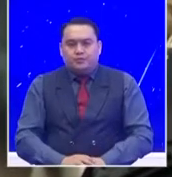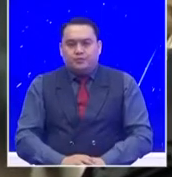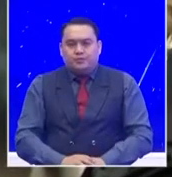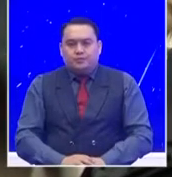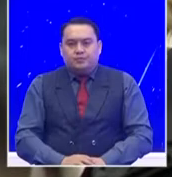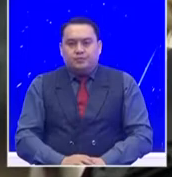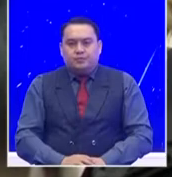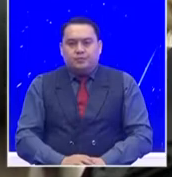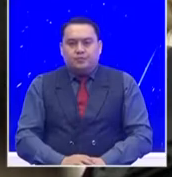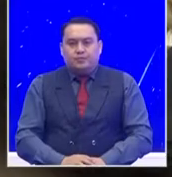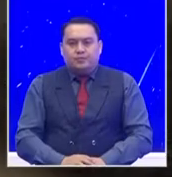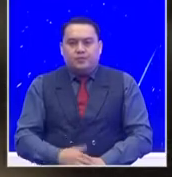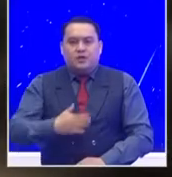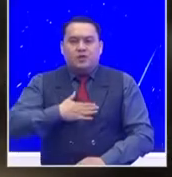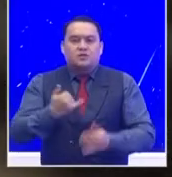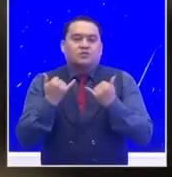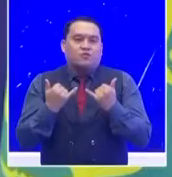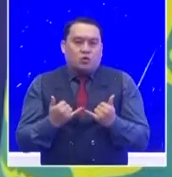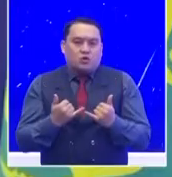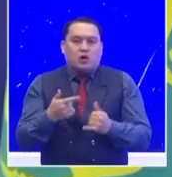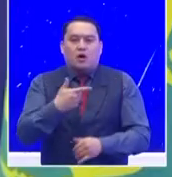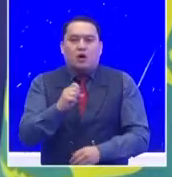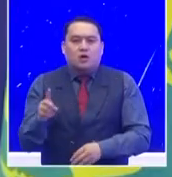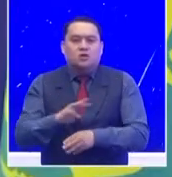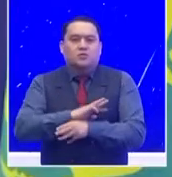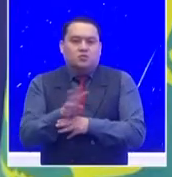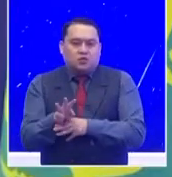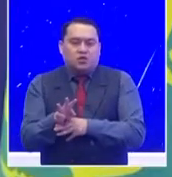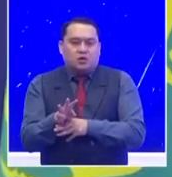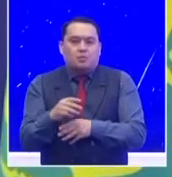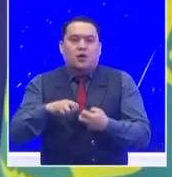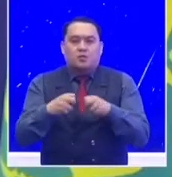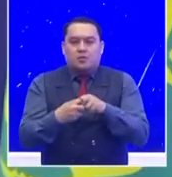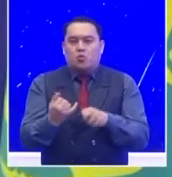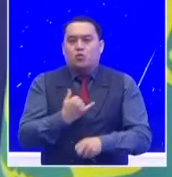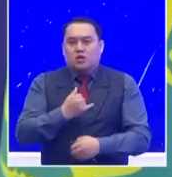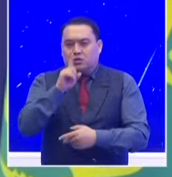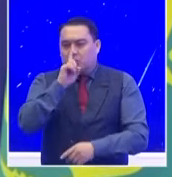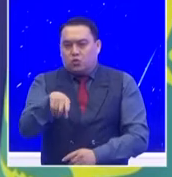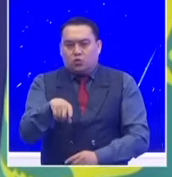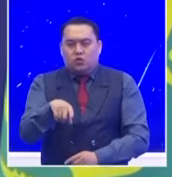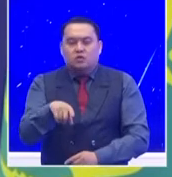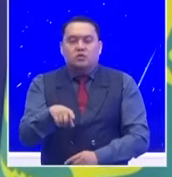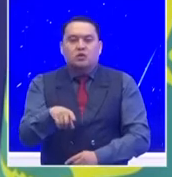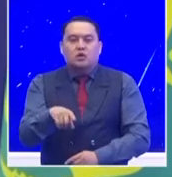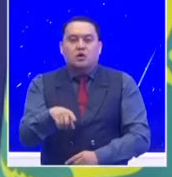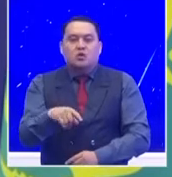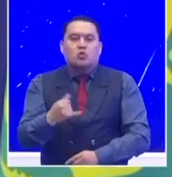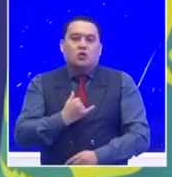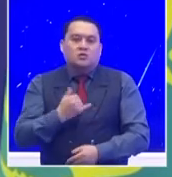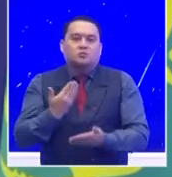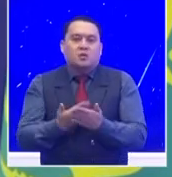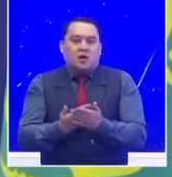И, естественно, сегодня по газификации, я думаю, проблем больших не будет. У нас где-то магистральных